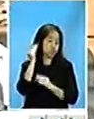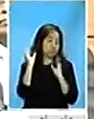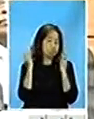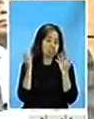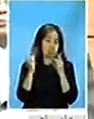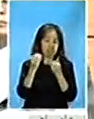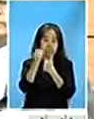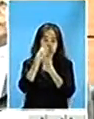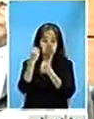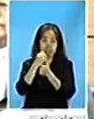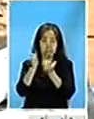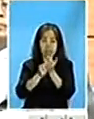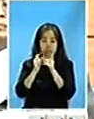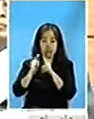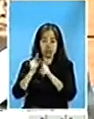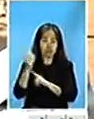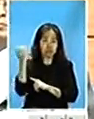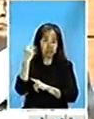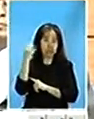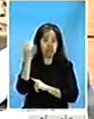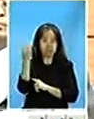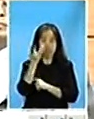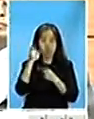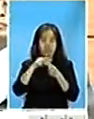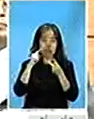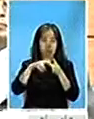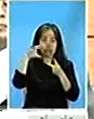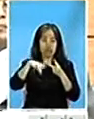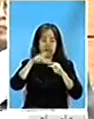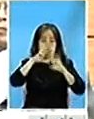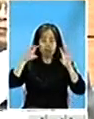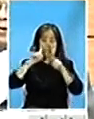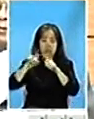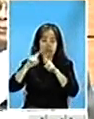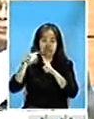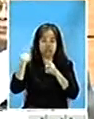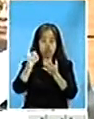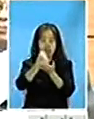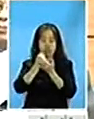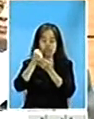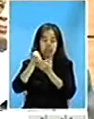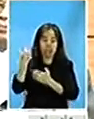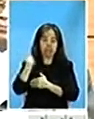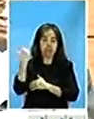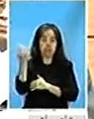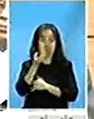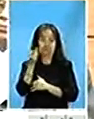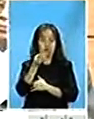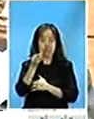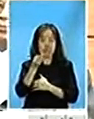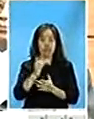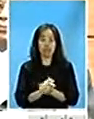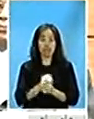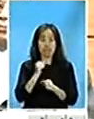รือหน่วยราชการเองให้ความร่วมมือค่อนข้างน้อยในการนำเสนอรายละเอียดข้อเท็จจริงให้กับกรรมาธิการได้มีโอกาส